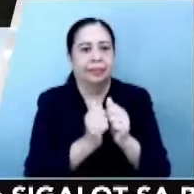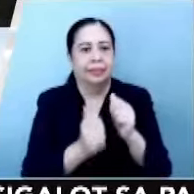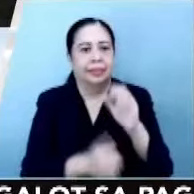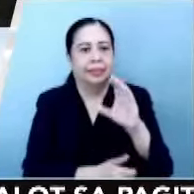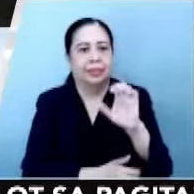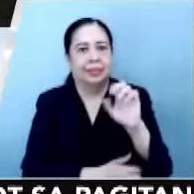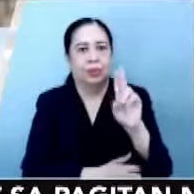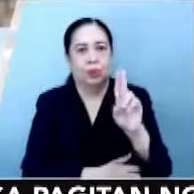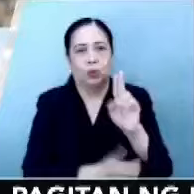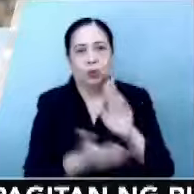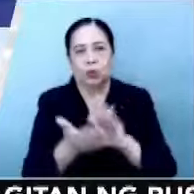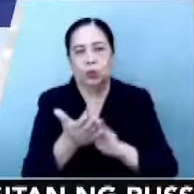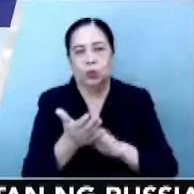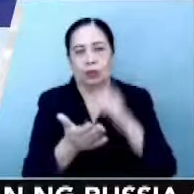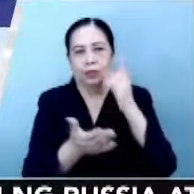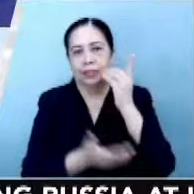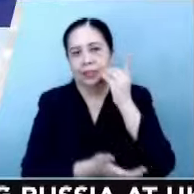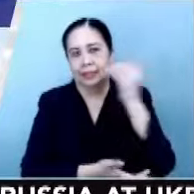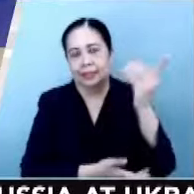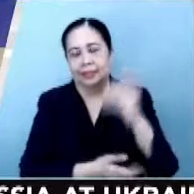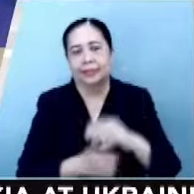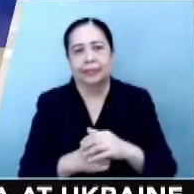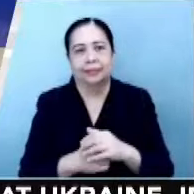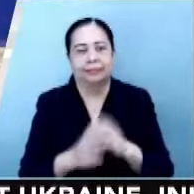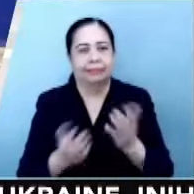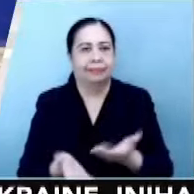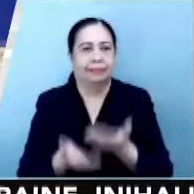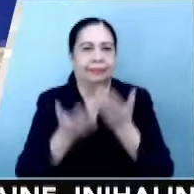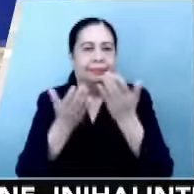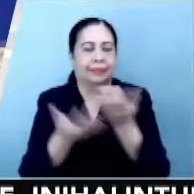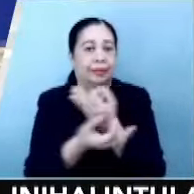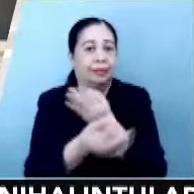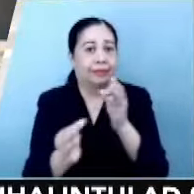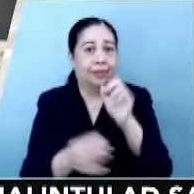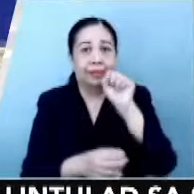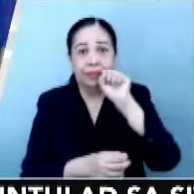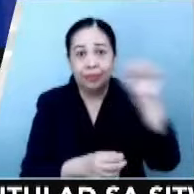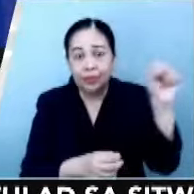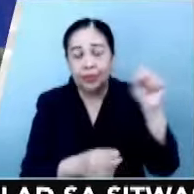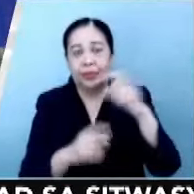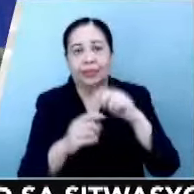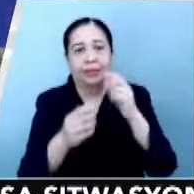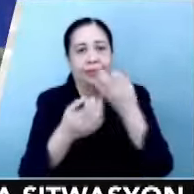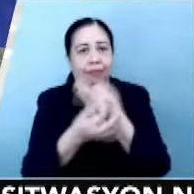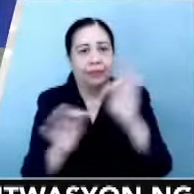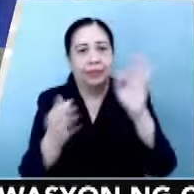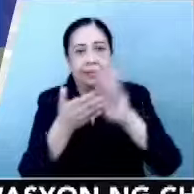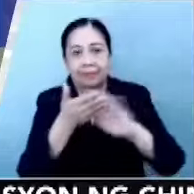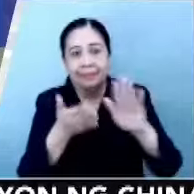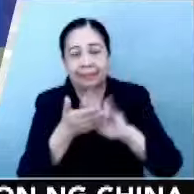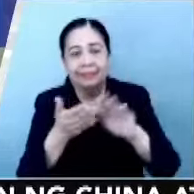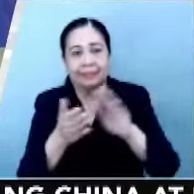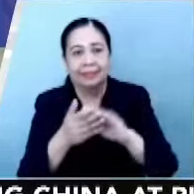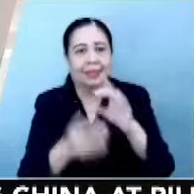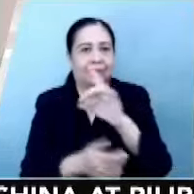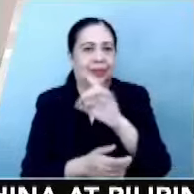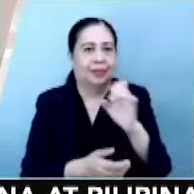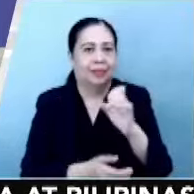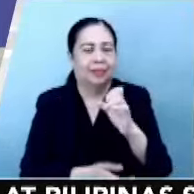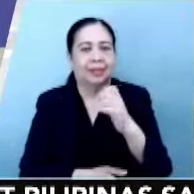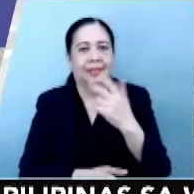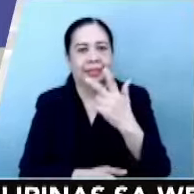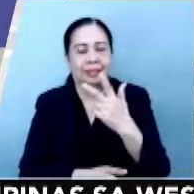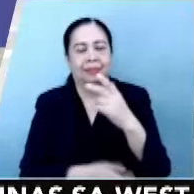School of Dentistry, naghandog ng libreng bunot at linis ng ngipin sa 103 katao